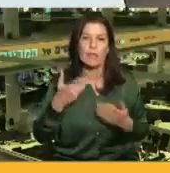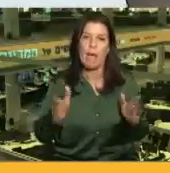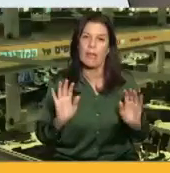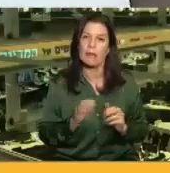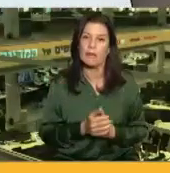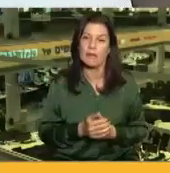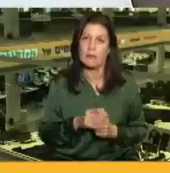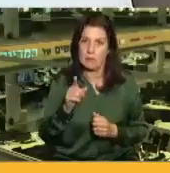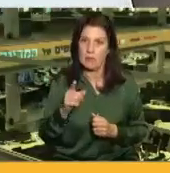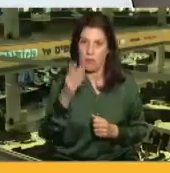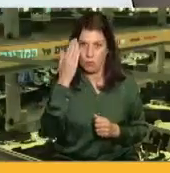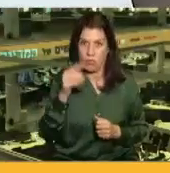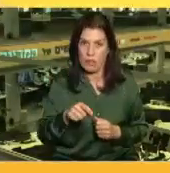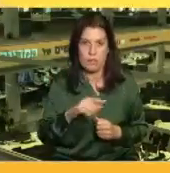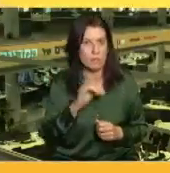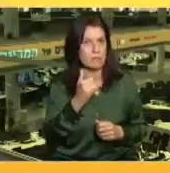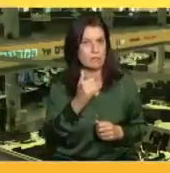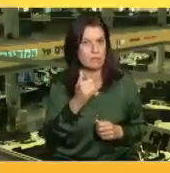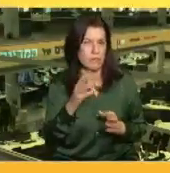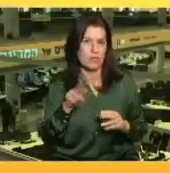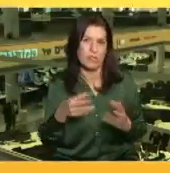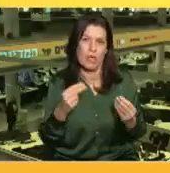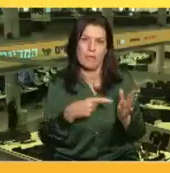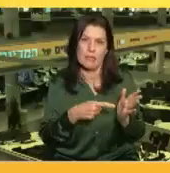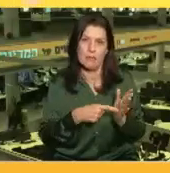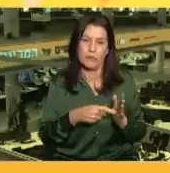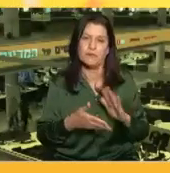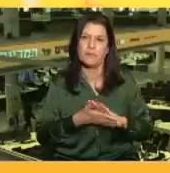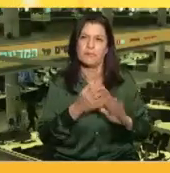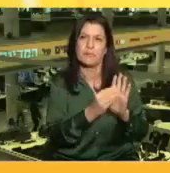ערה לזה? בטח שאני ערה לזה. יש לזה המון המון סיבות. קודם כל, נתחיל בנתונים